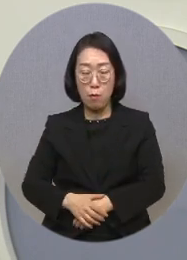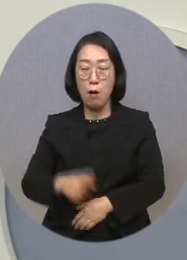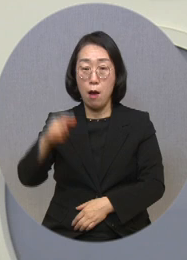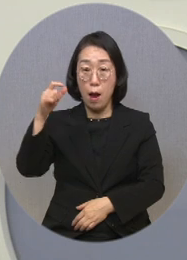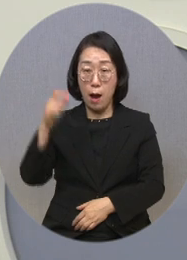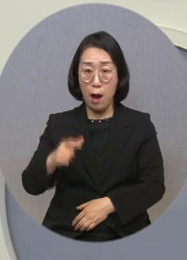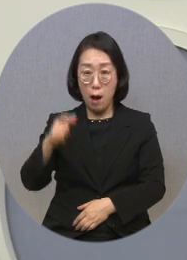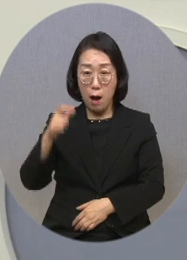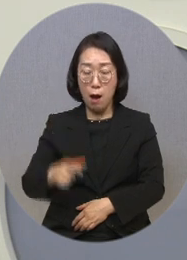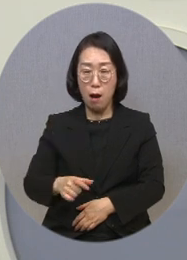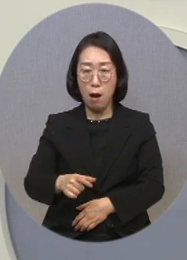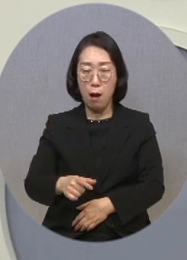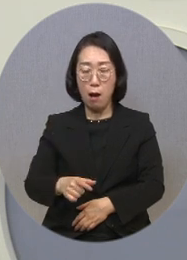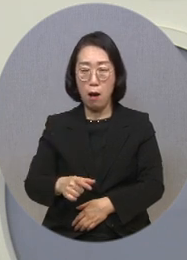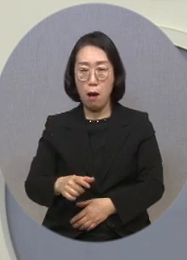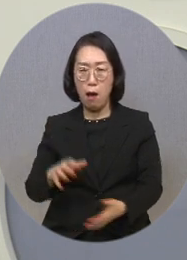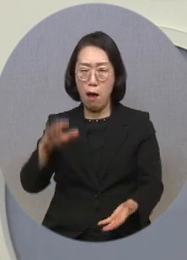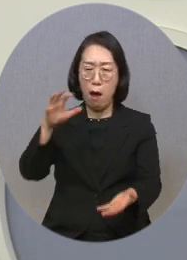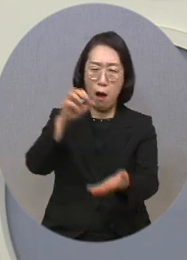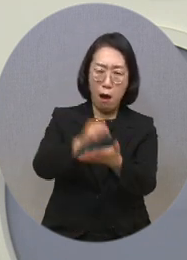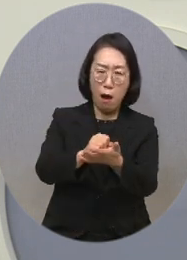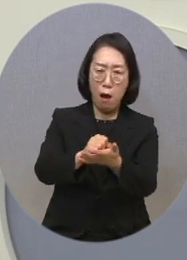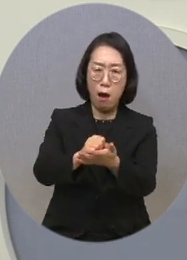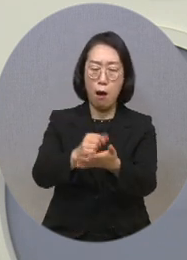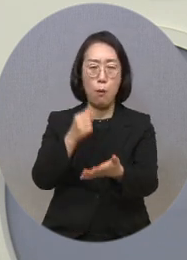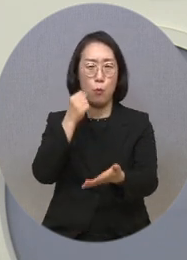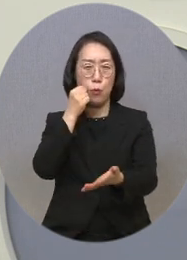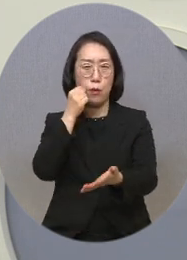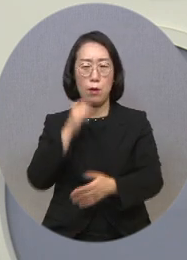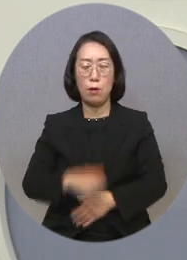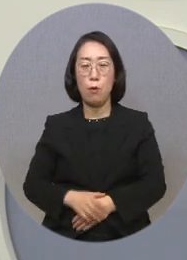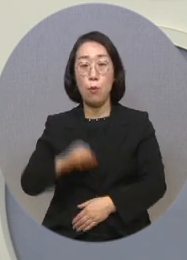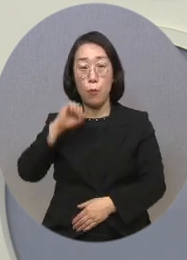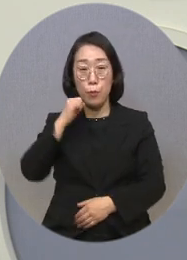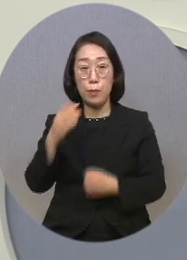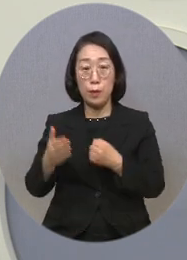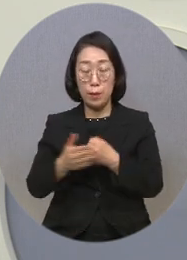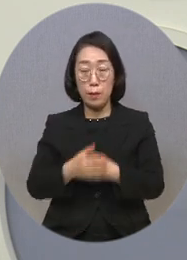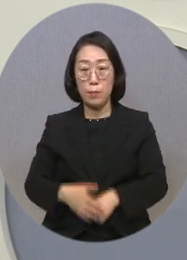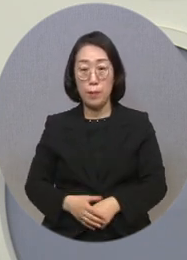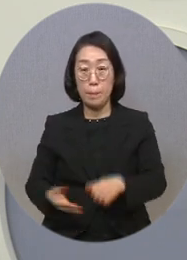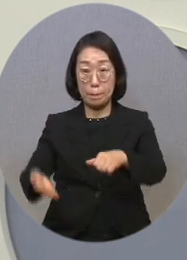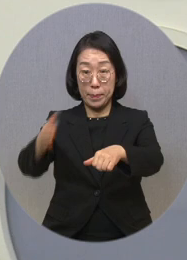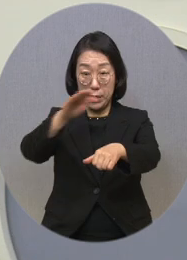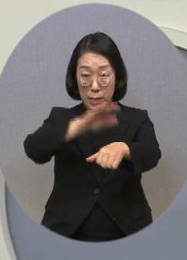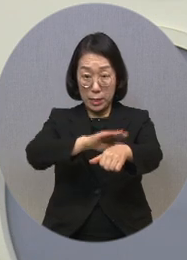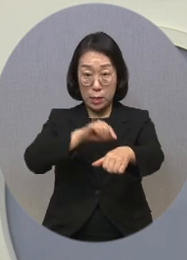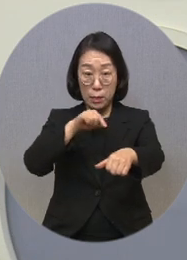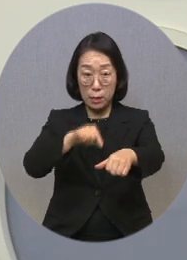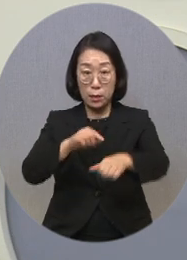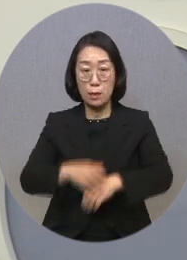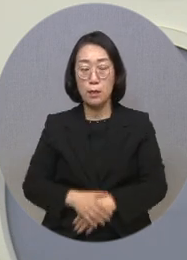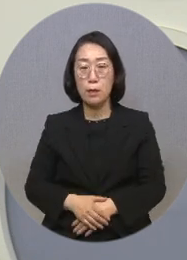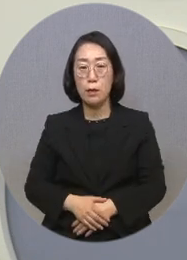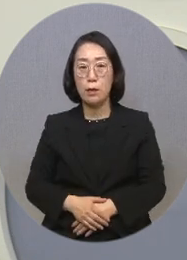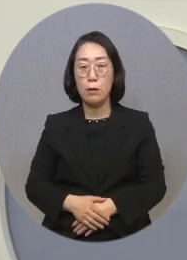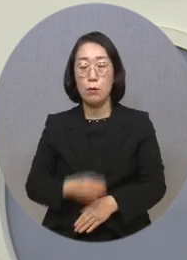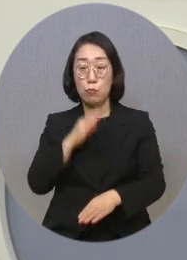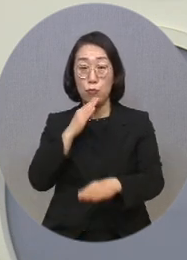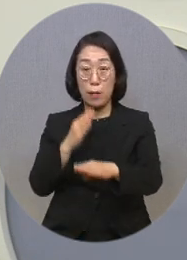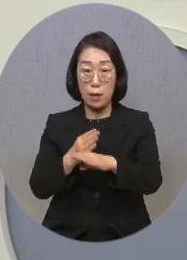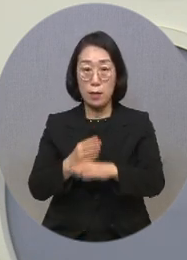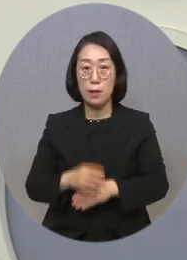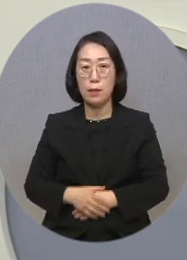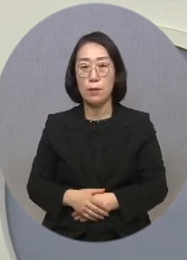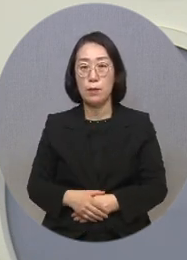강하고 그 어렵기 때문에 북한의 청석총에 그 당근능을 해놓고 그리고 나서